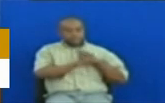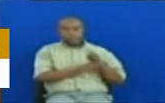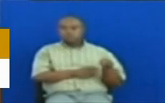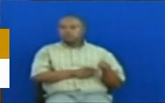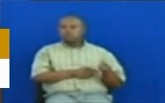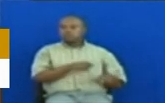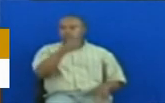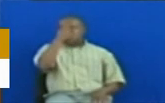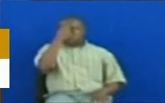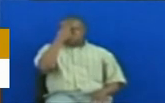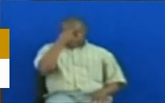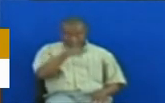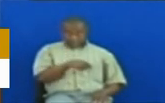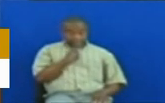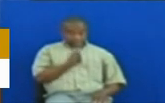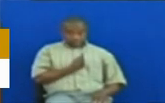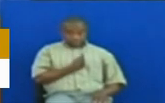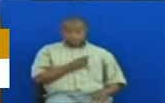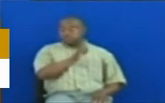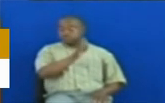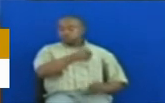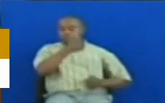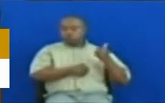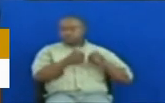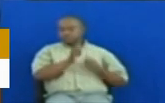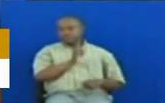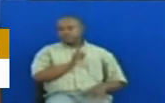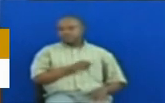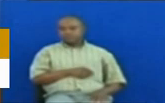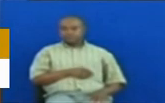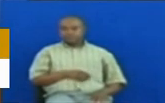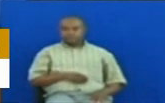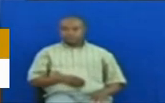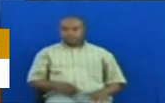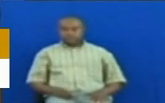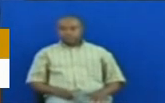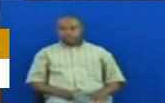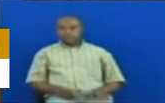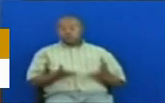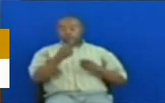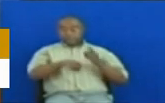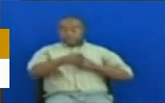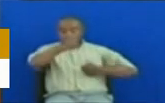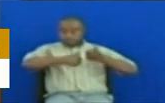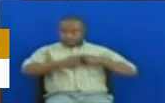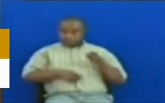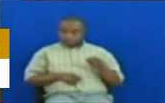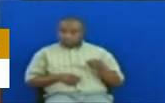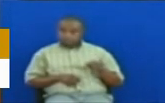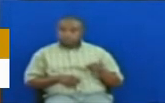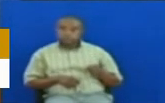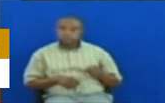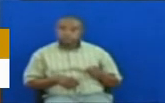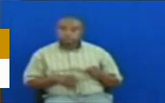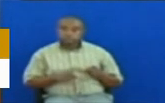anasema haya maneno. Anasema ingekuwa ni ya ushindani, haya anayosema yasingekubalika. Yes. Kwa sababu katika ushindani lazima